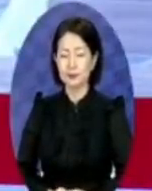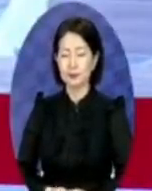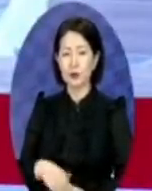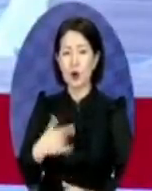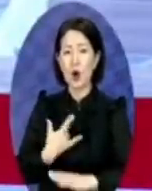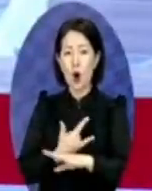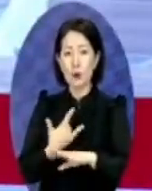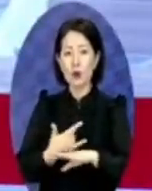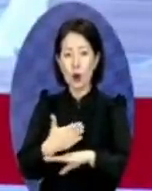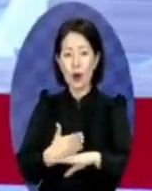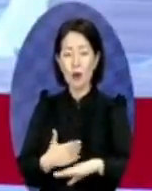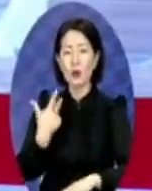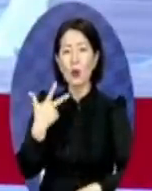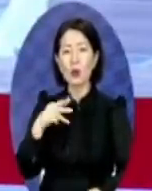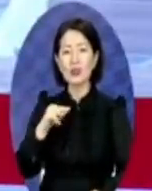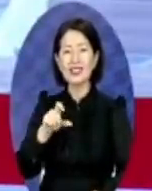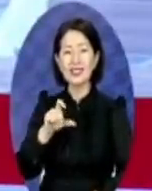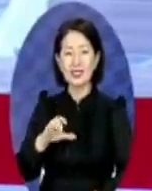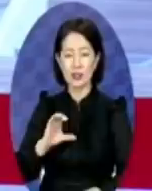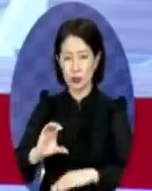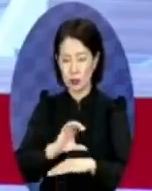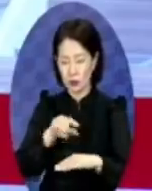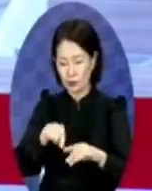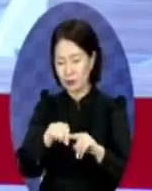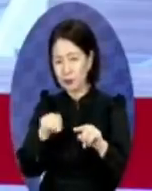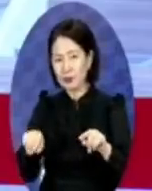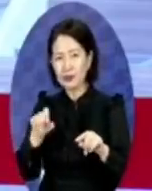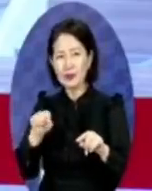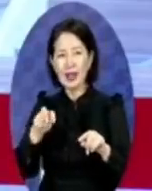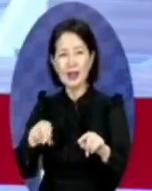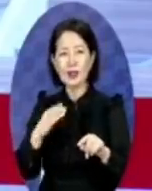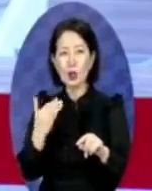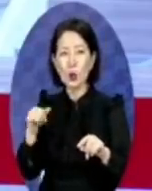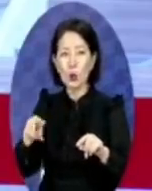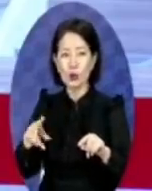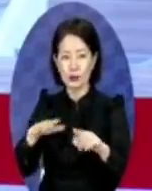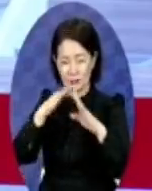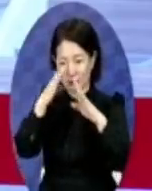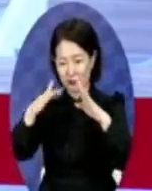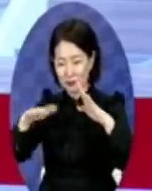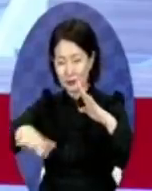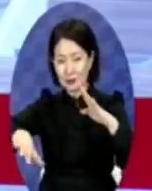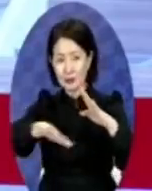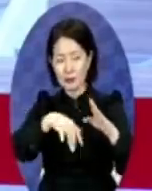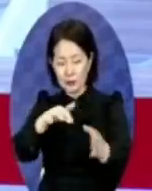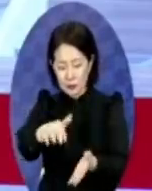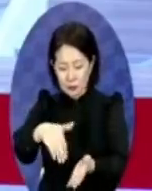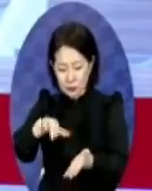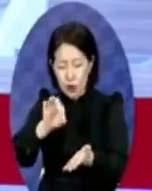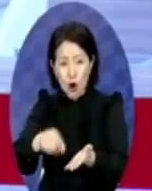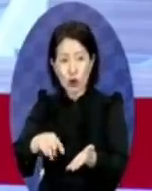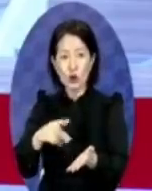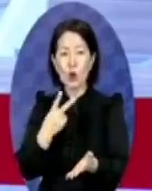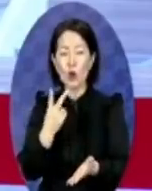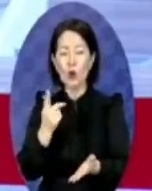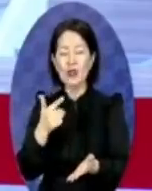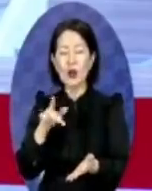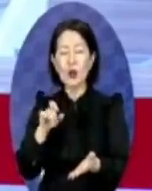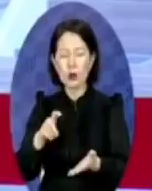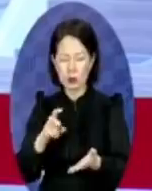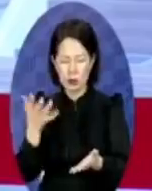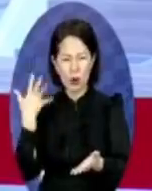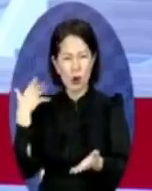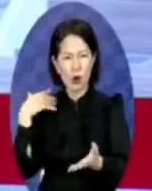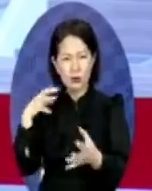Өмнө говь аймгийн 3 тес сум алтан уул орчмоос олдсон үлг гүрвлийн олдор дэлхийд өмнө бүртгэгдэж байгаагүй төрөл зүйл болохыг палеонтолог,